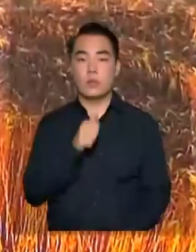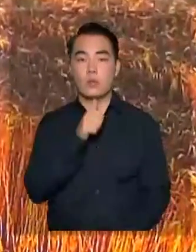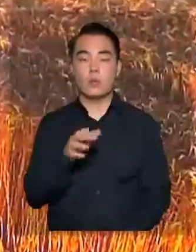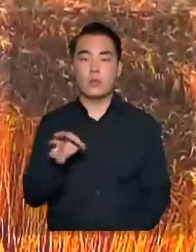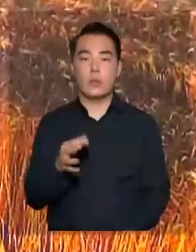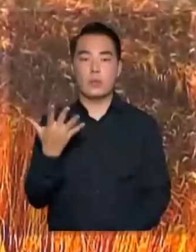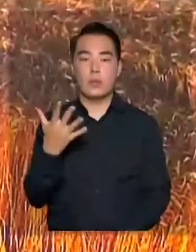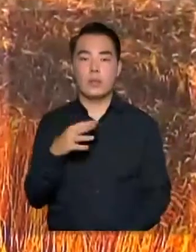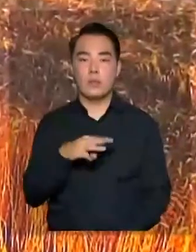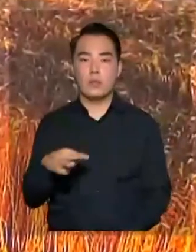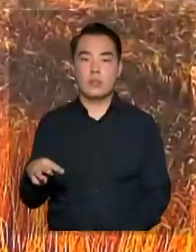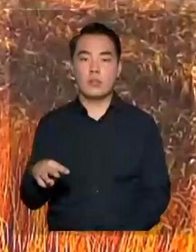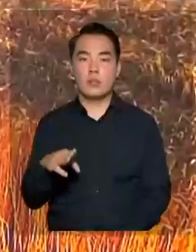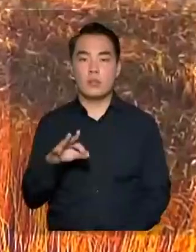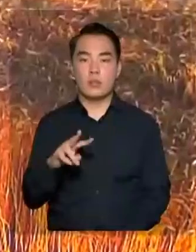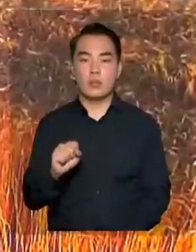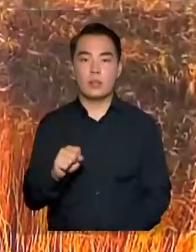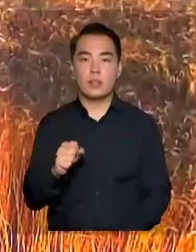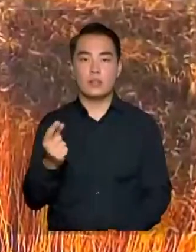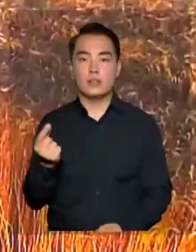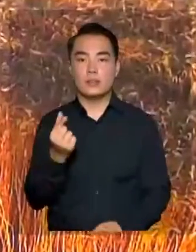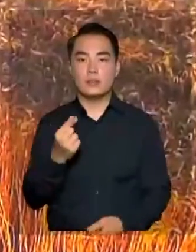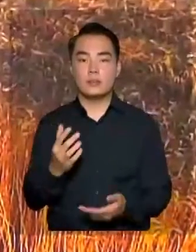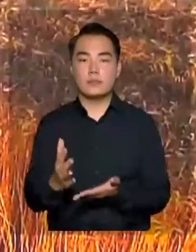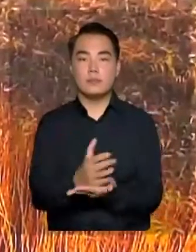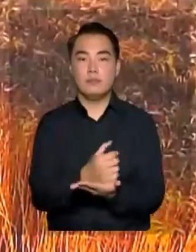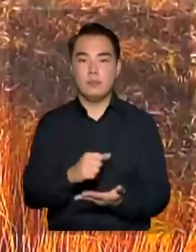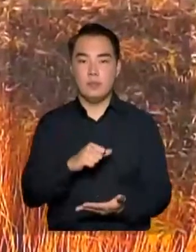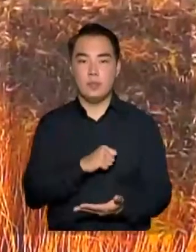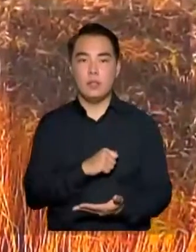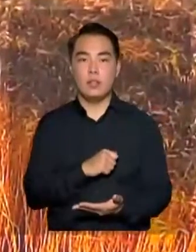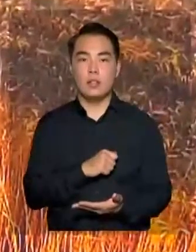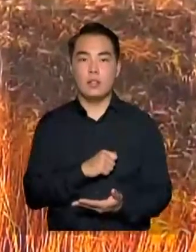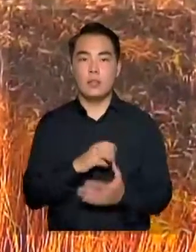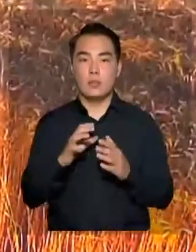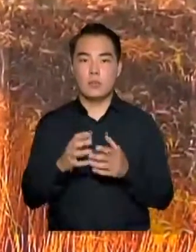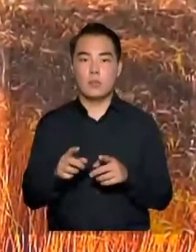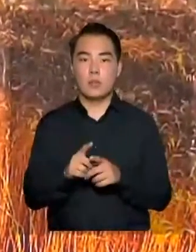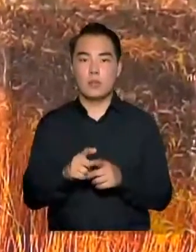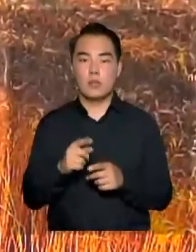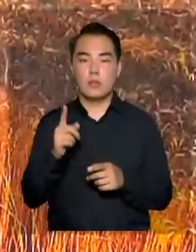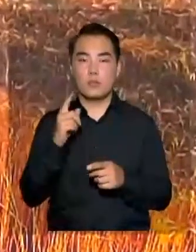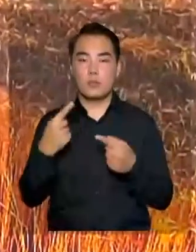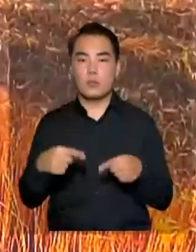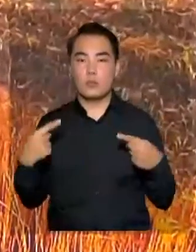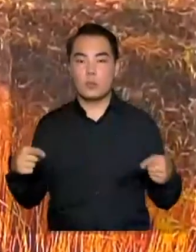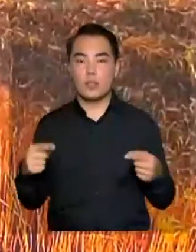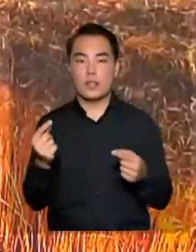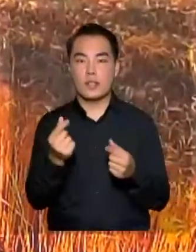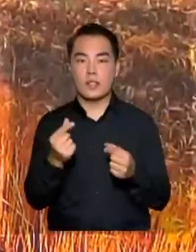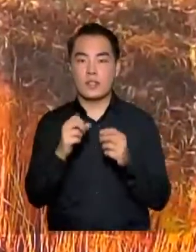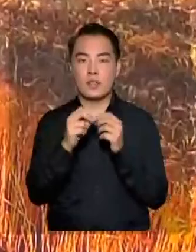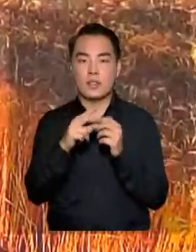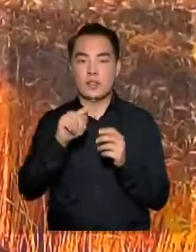Қостанай облысында 5 миллион тонна астық жиналды. Өңірде дәнді дақылдардың әр гектарынан